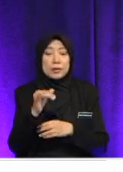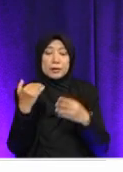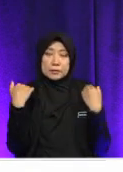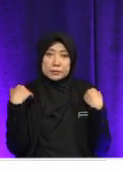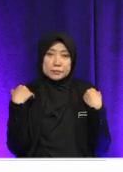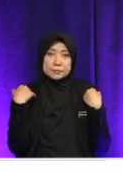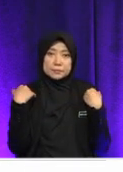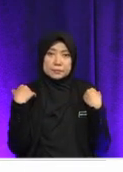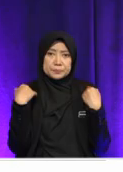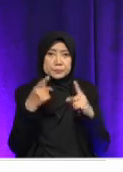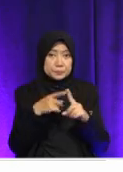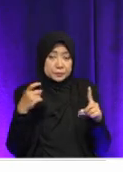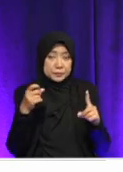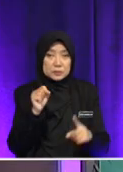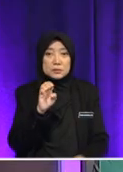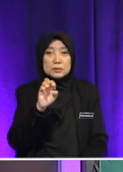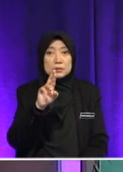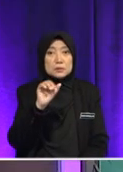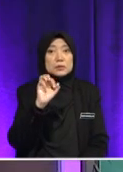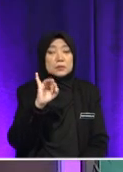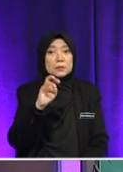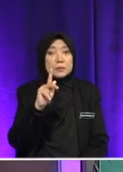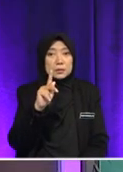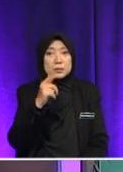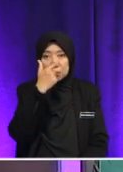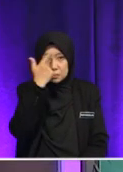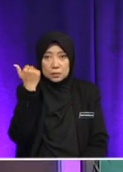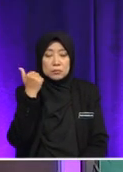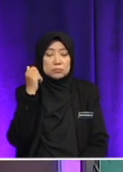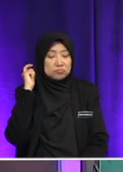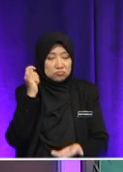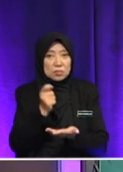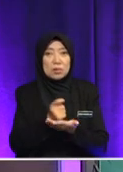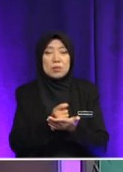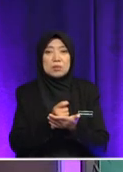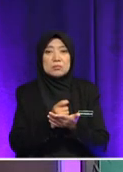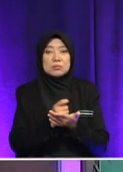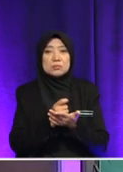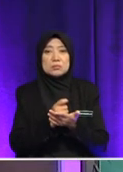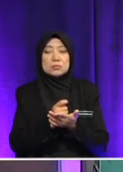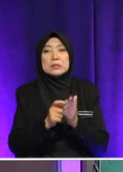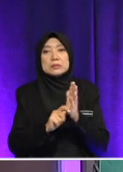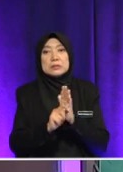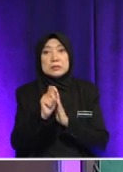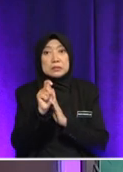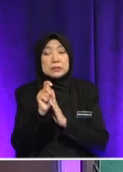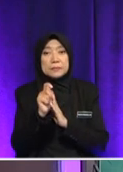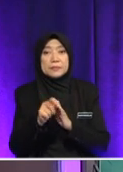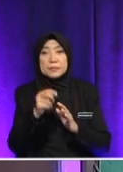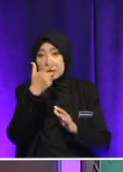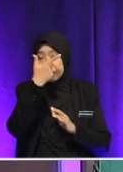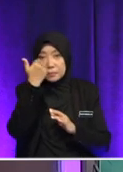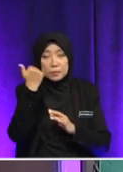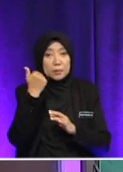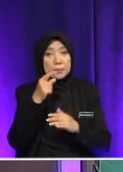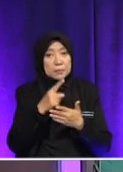komponen daripada serami sebab ee tahan rintangan yang tinggi Oke dan juga serami kenapa kita guna adalah